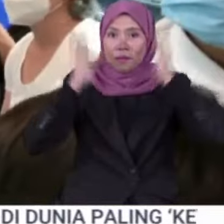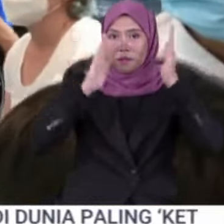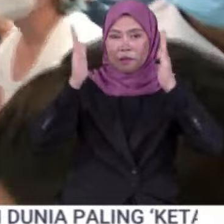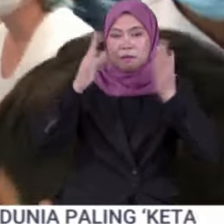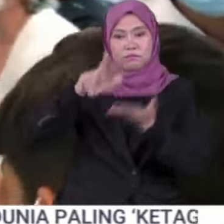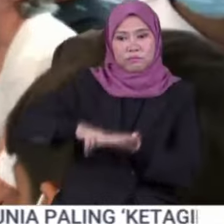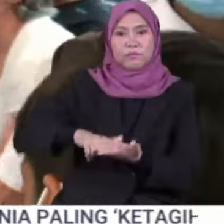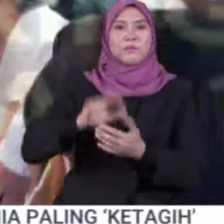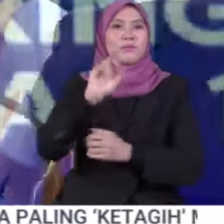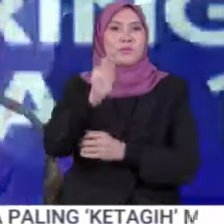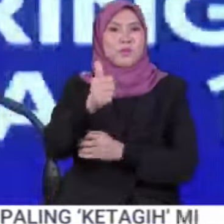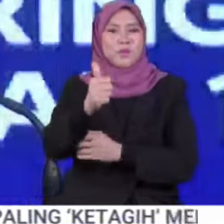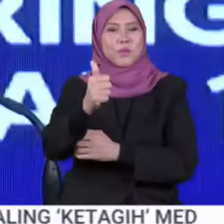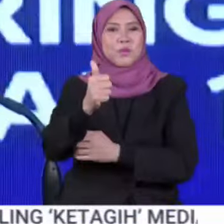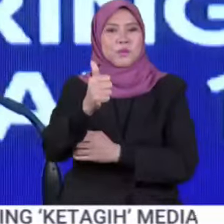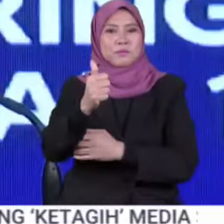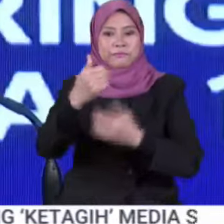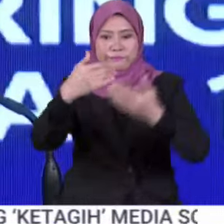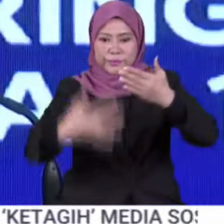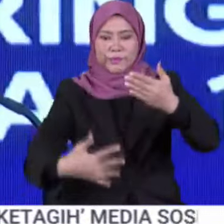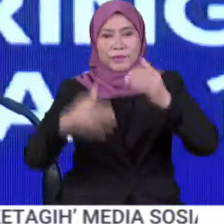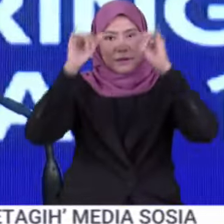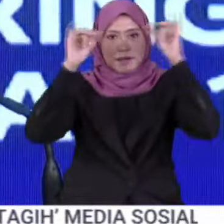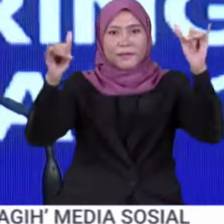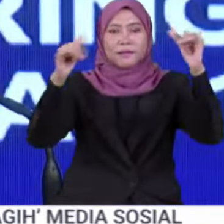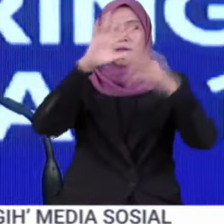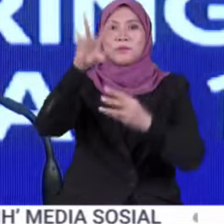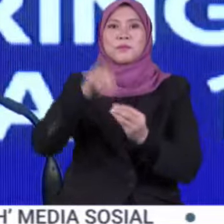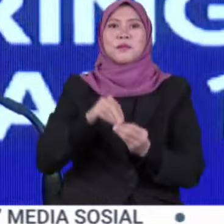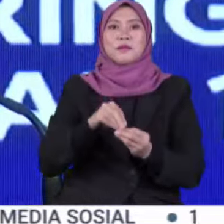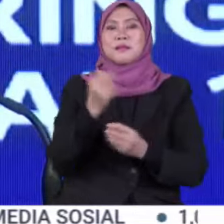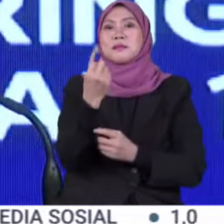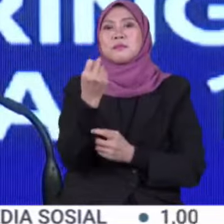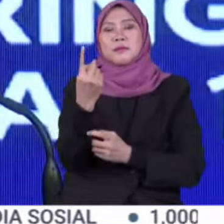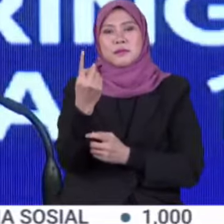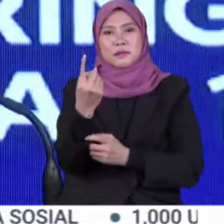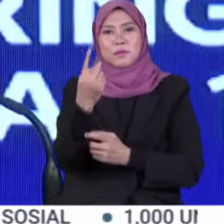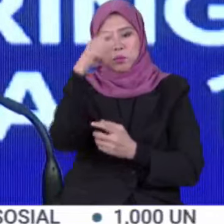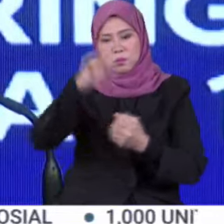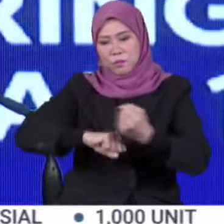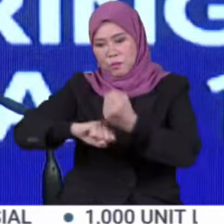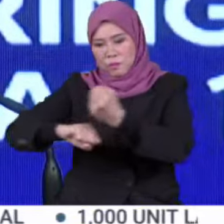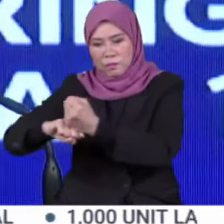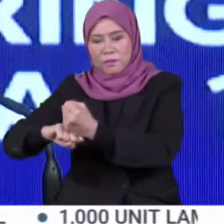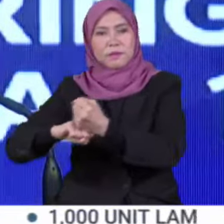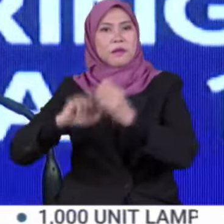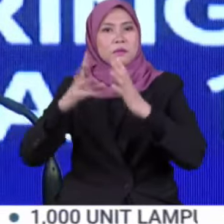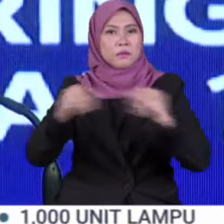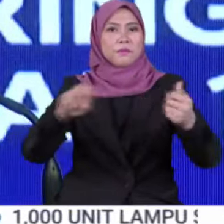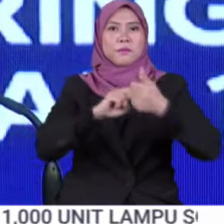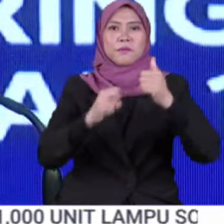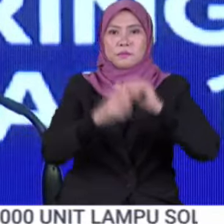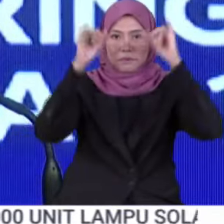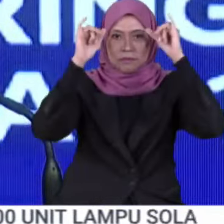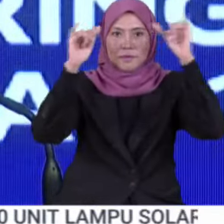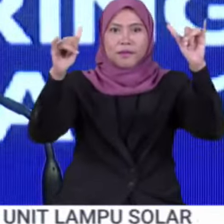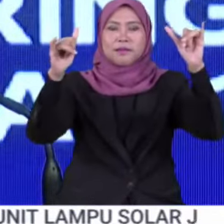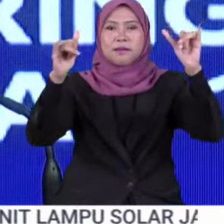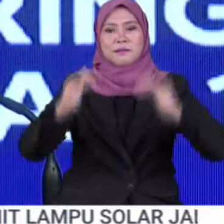meratifikasi sebanyak 10 instrumen keganasan daripada keseluruhan 19 instrumen dalam usaha menyokong langkah-langkah menangani keganasan